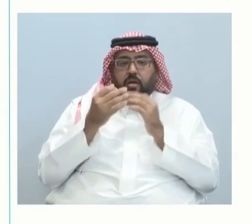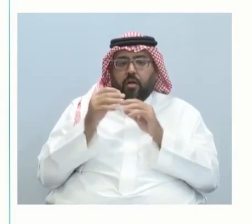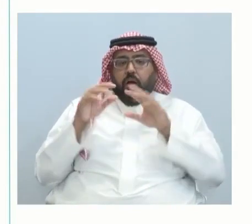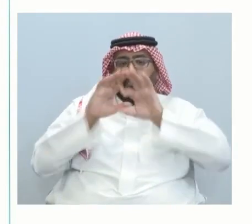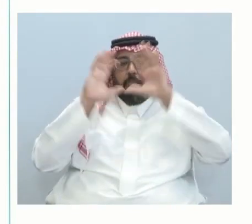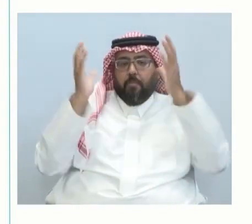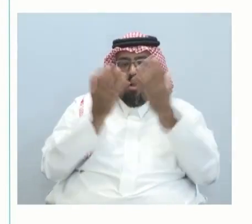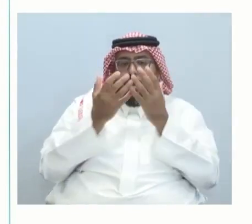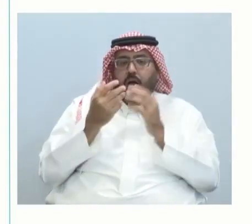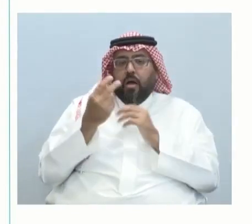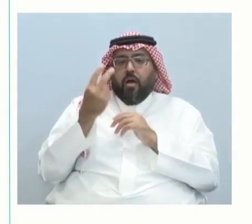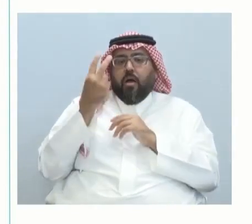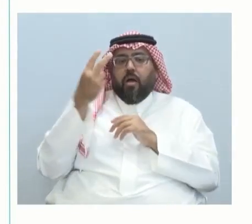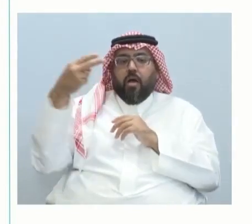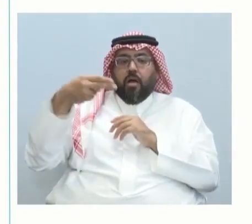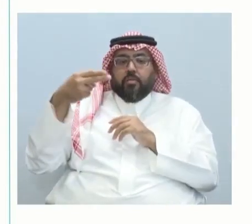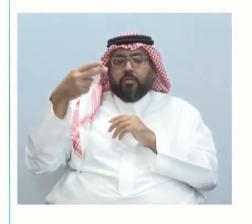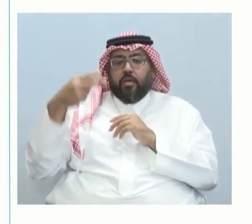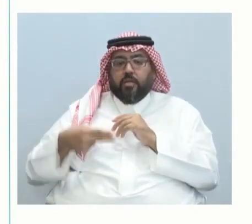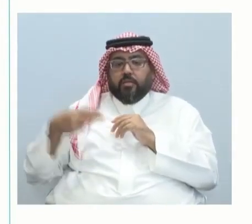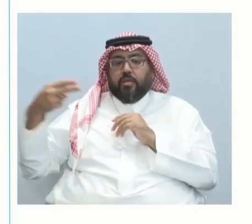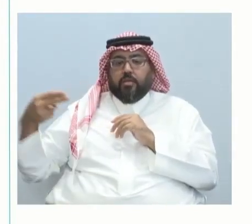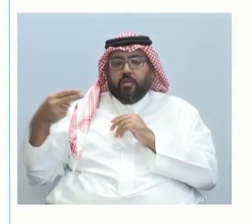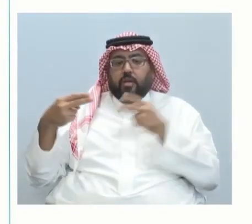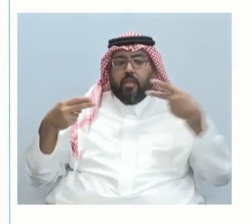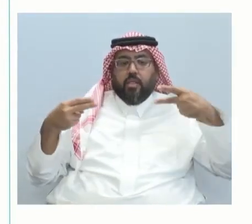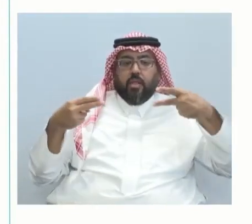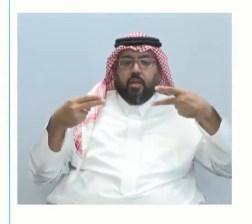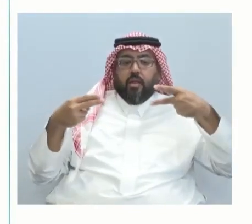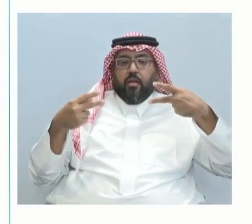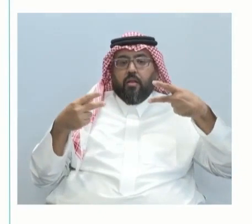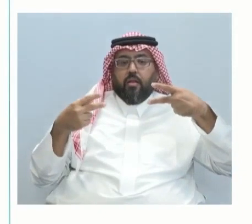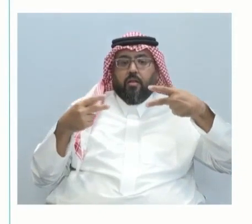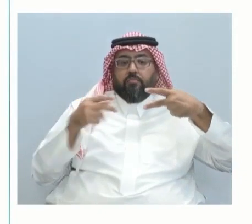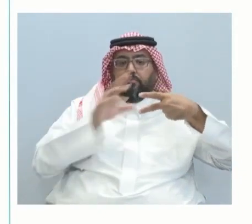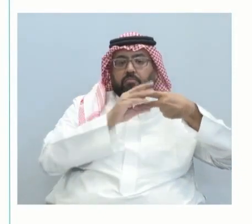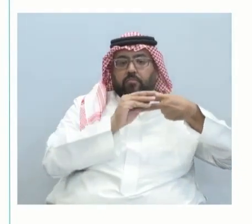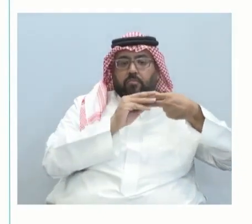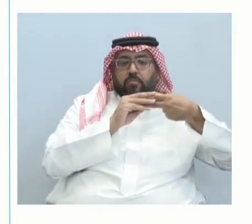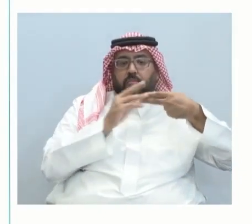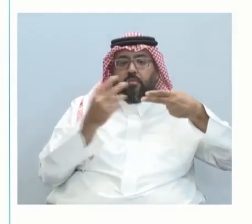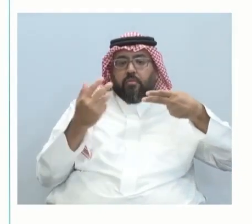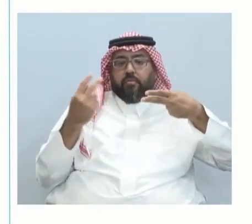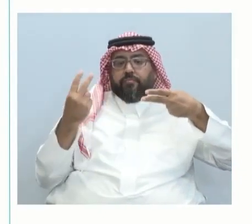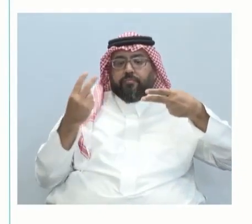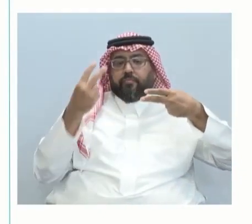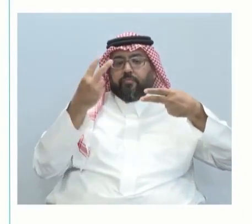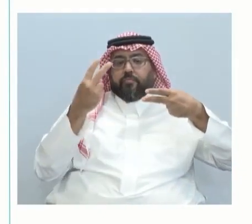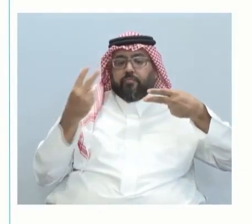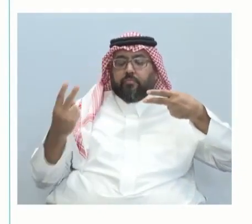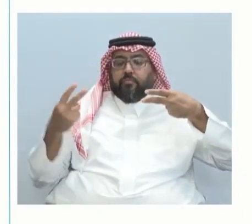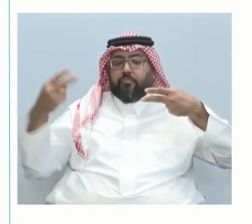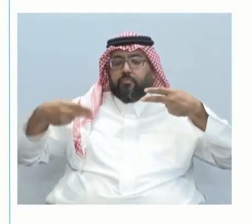رابطه مع الهيدروجين تبقى عند الهيدروج الالكترونين الحرين اللي هم هذولي ان اللي هو الالكترونين الحرين